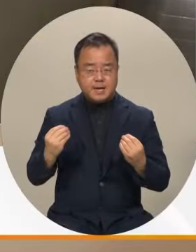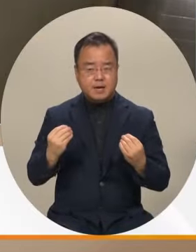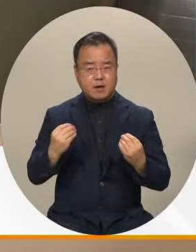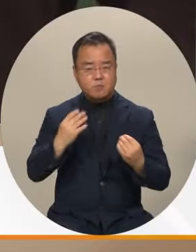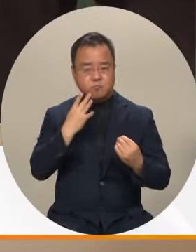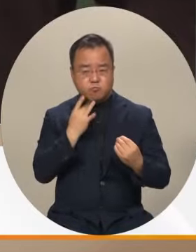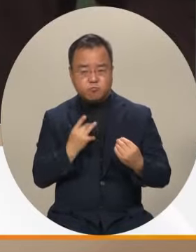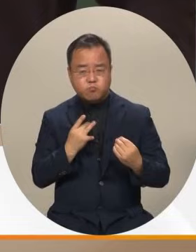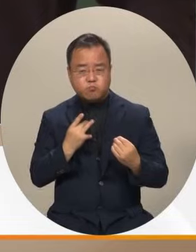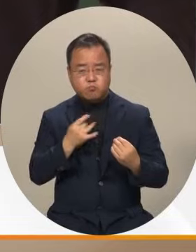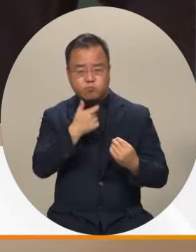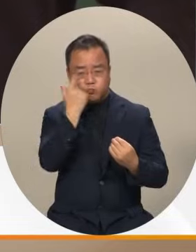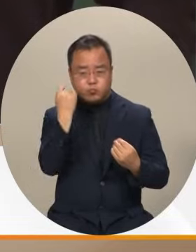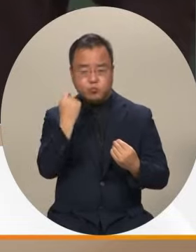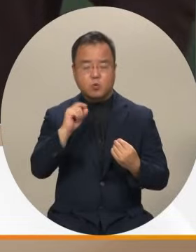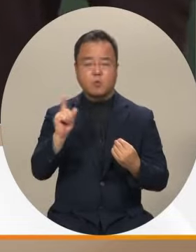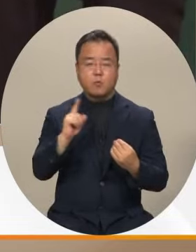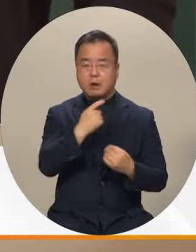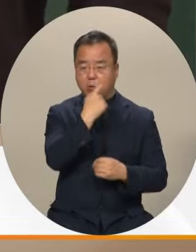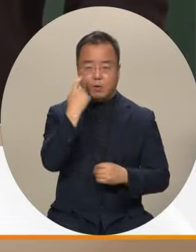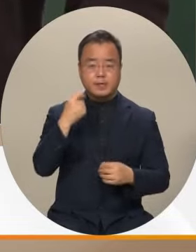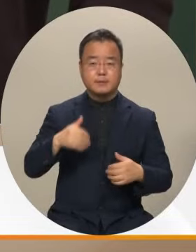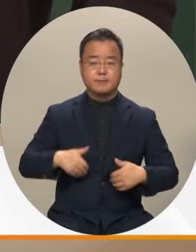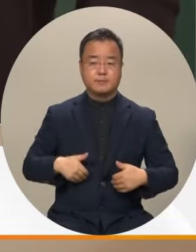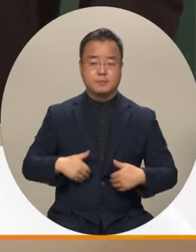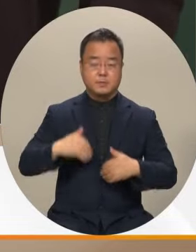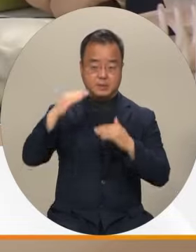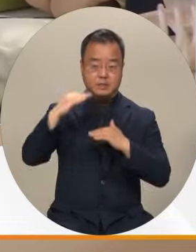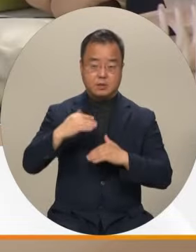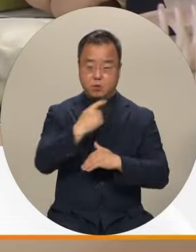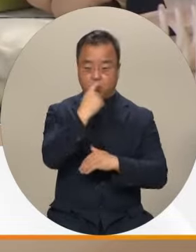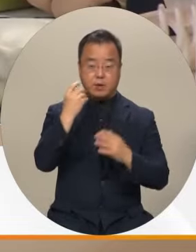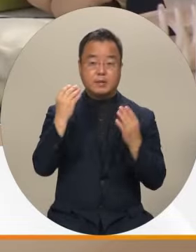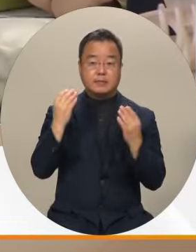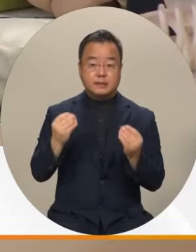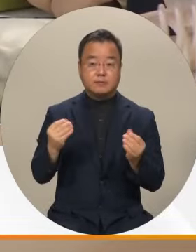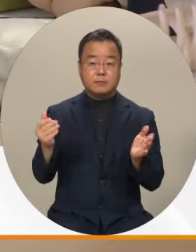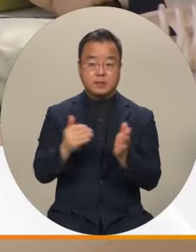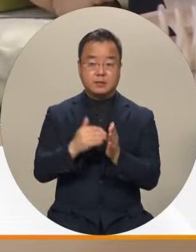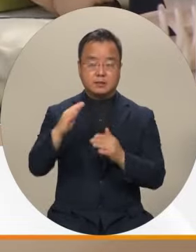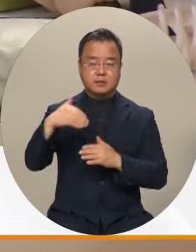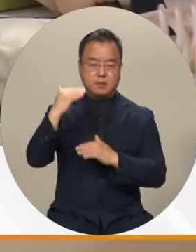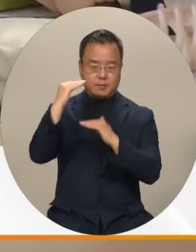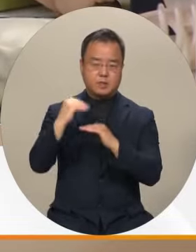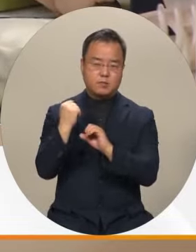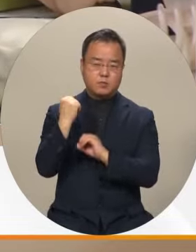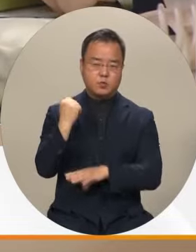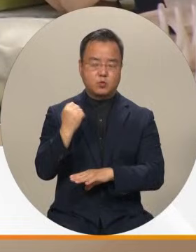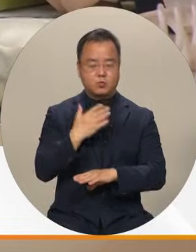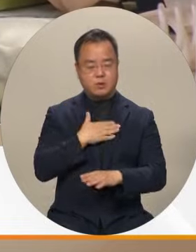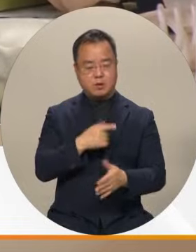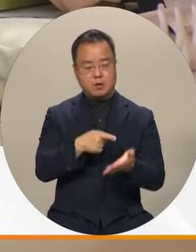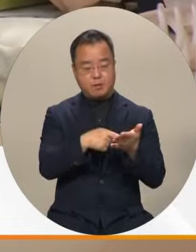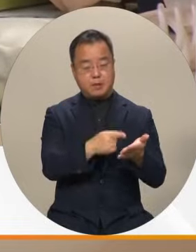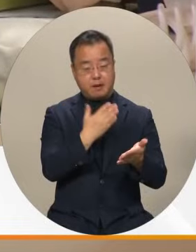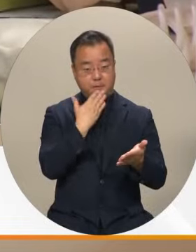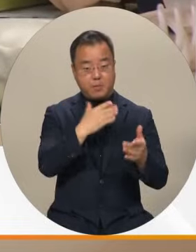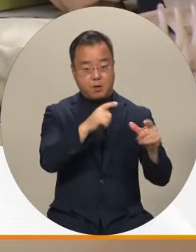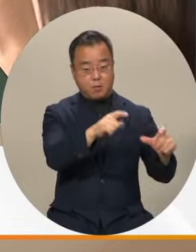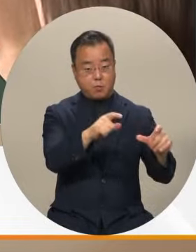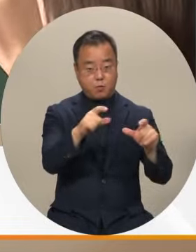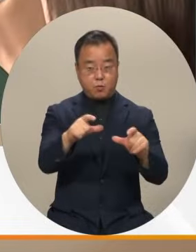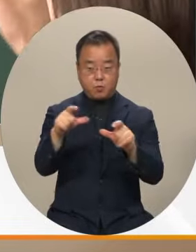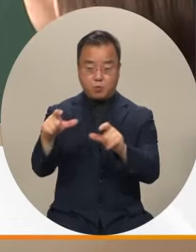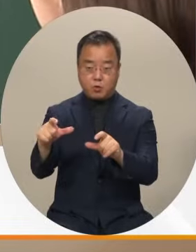없는지 확인해야 합니다 어 간단하게 내용 확인이 마무리되었다면 내용 기반으로 지원 가능 모집 단위를 확인해 보는